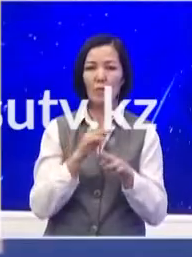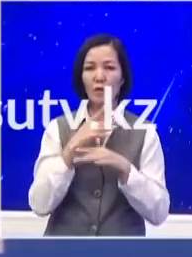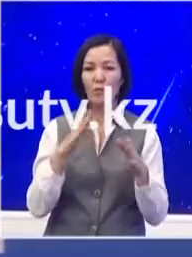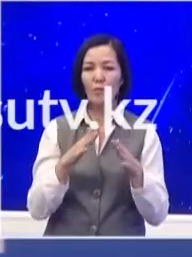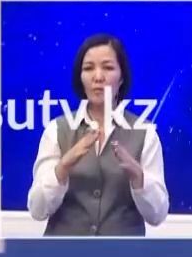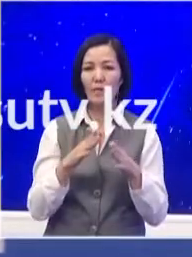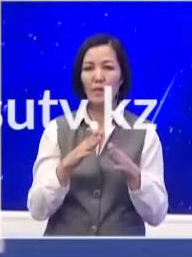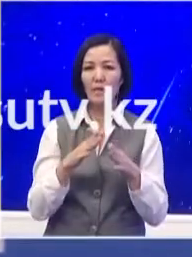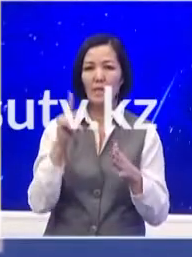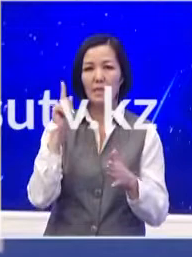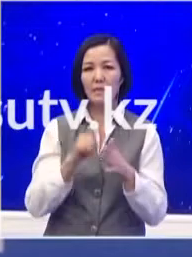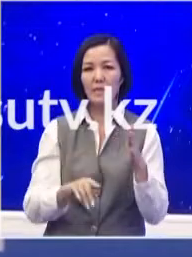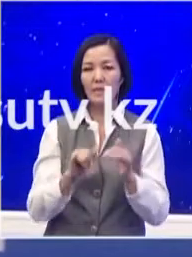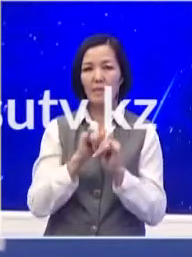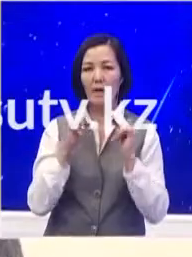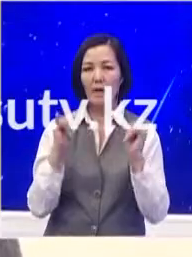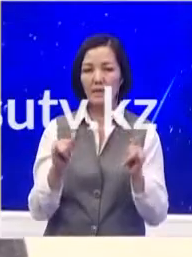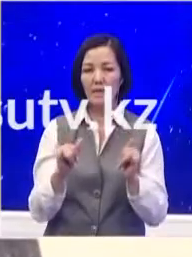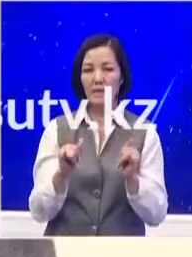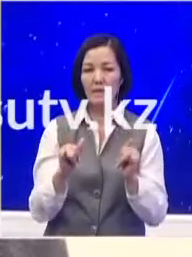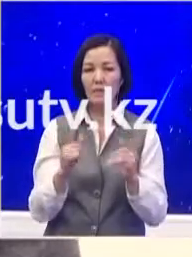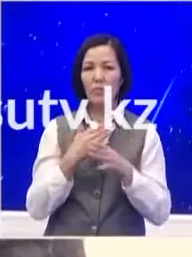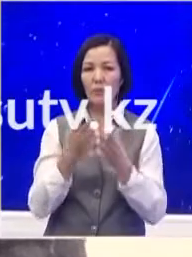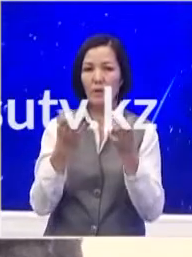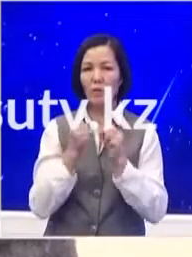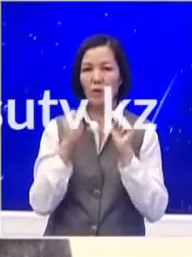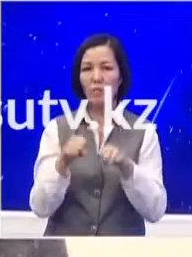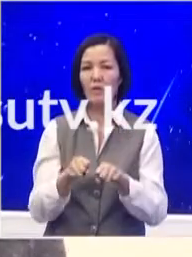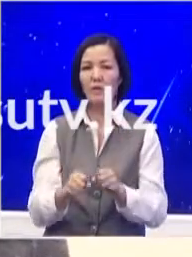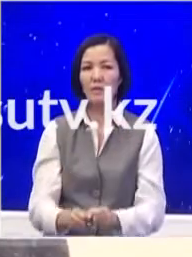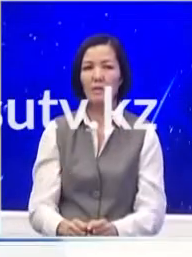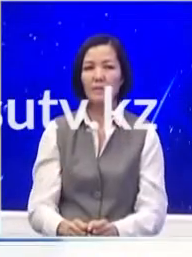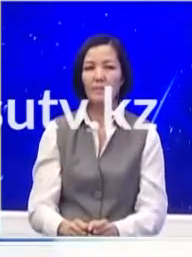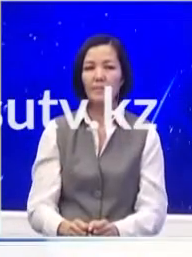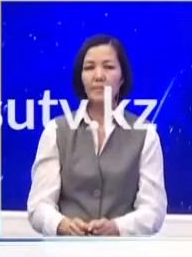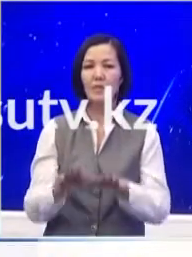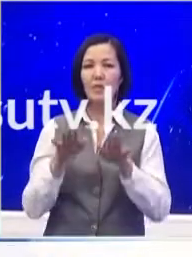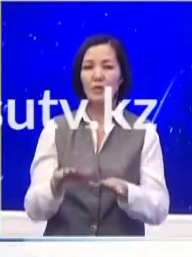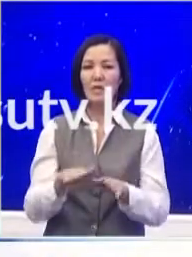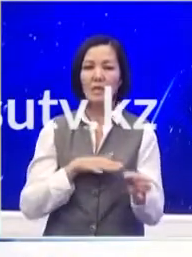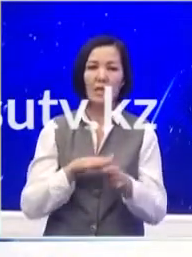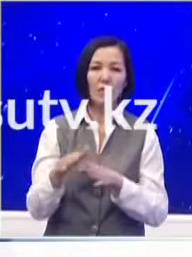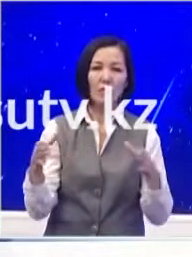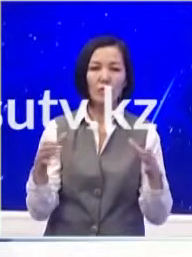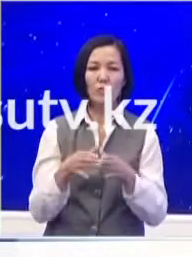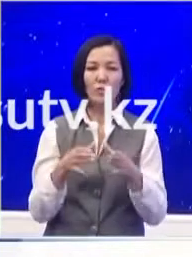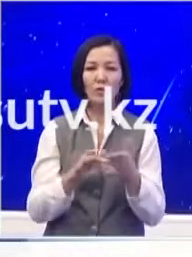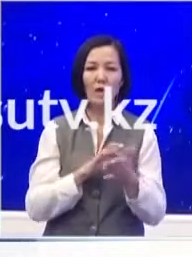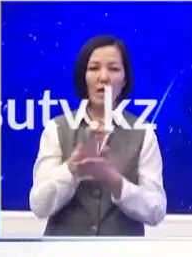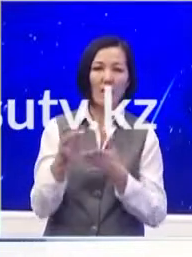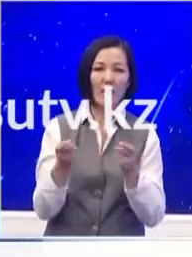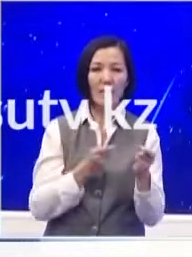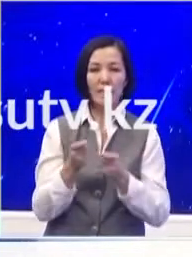органға сенімі артқанының айғағы. Бірінші кезекте қандай да бір азамат ол жергілікті жерде аудан қала әкімдігіне барады.